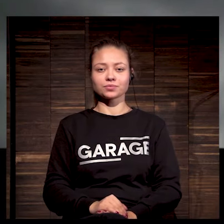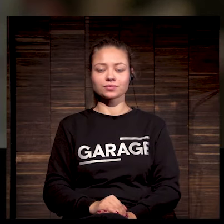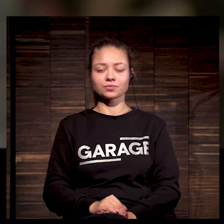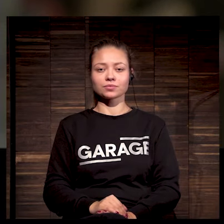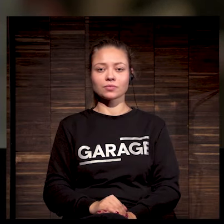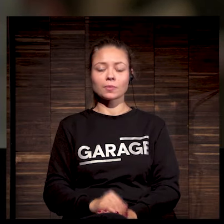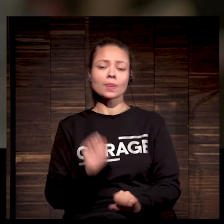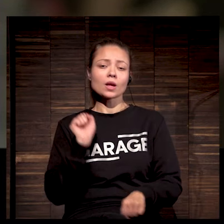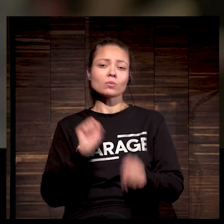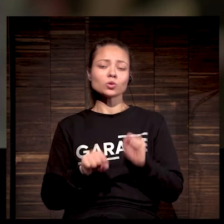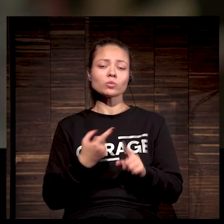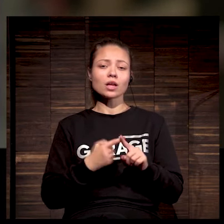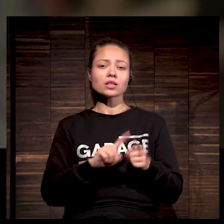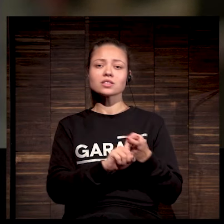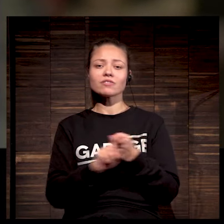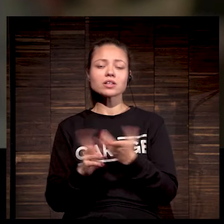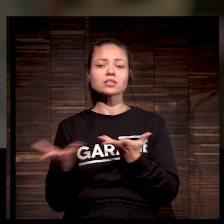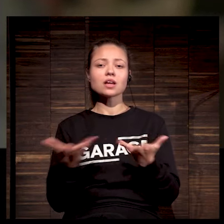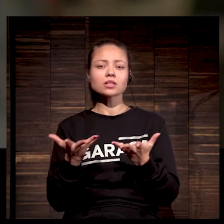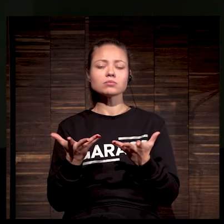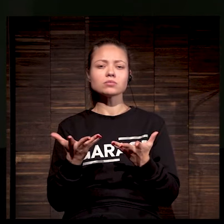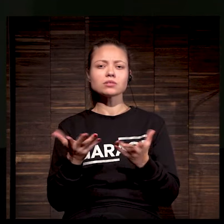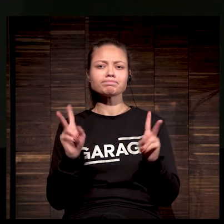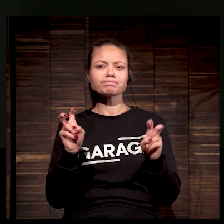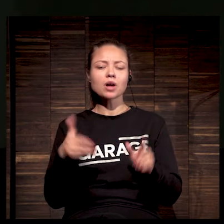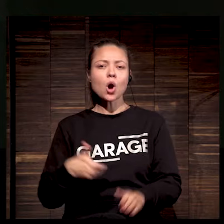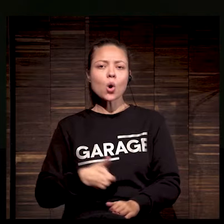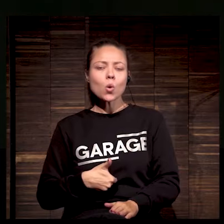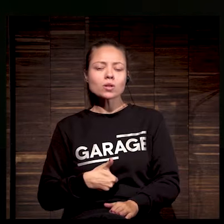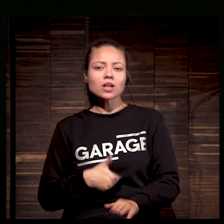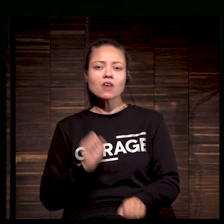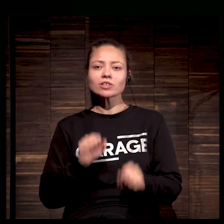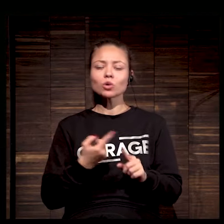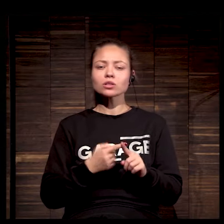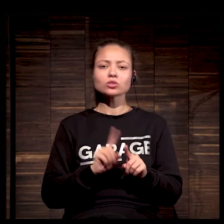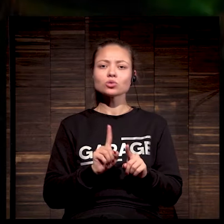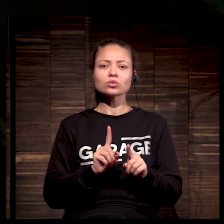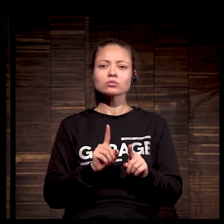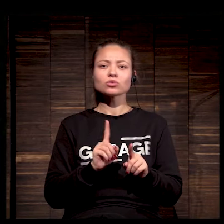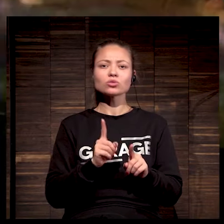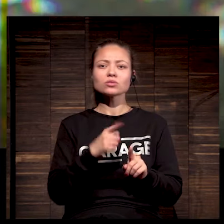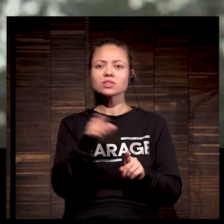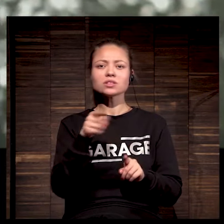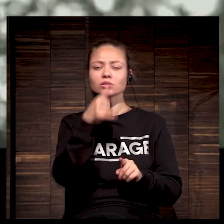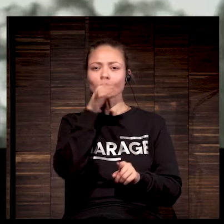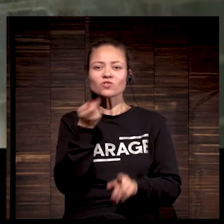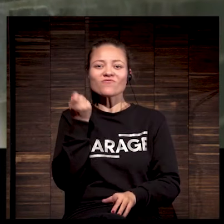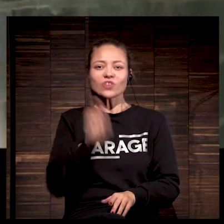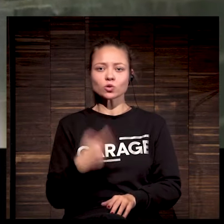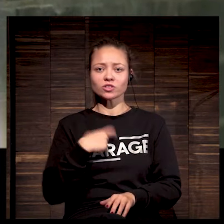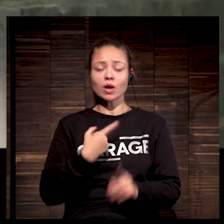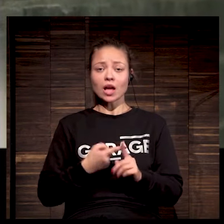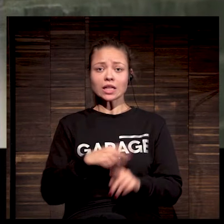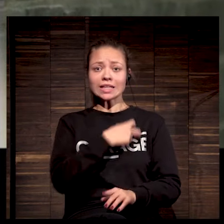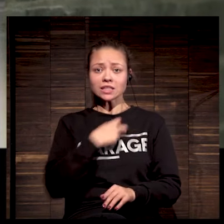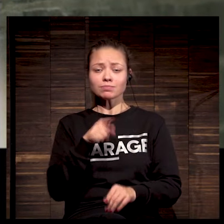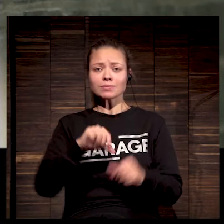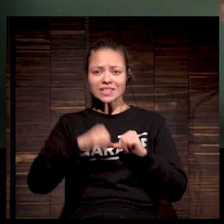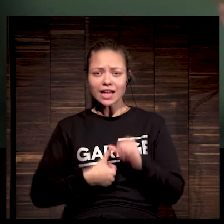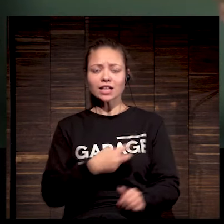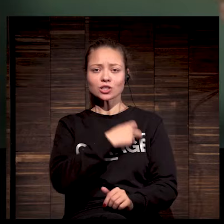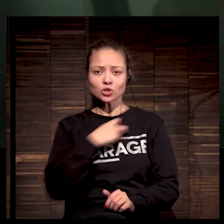может быть это связано с каким-то голодом а может быть это что то что то просто не можешь выключить в себе это риск ты постоянно